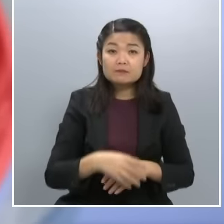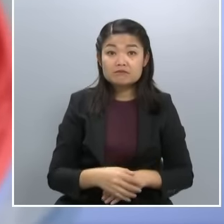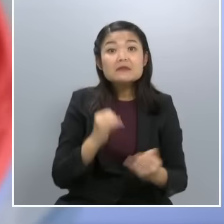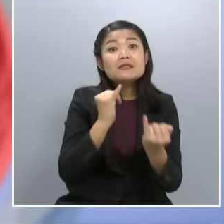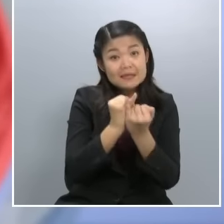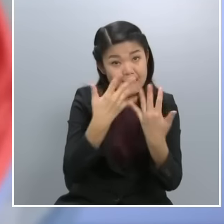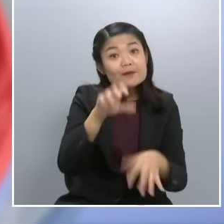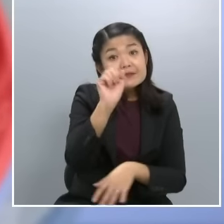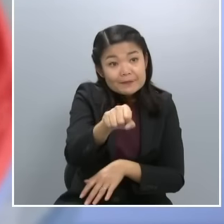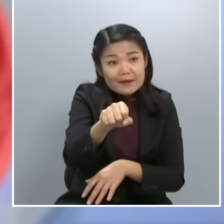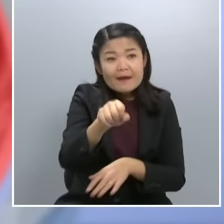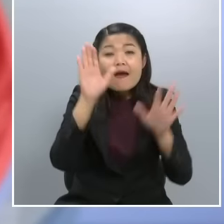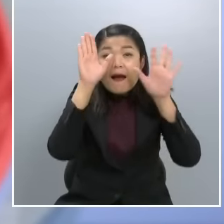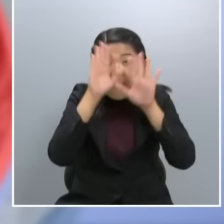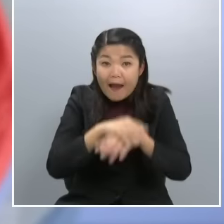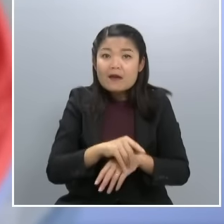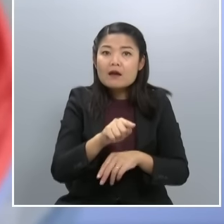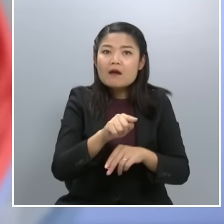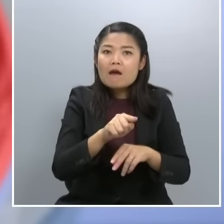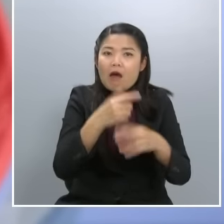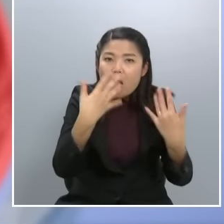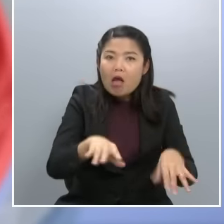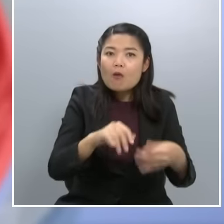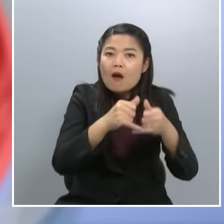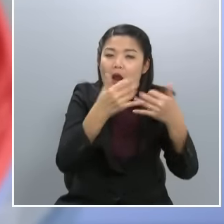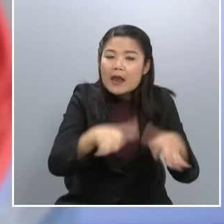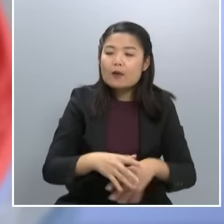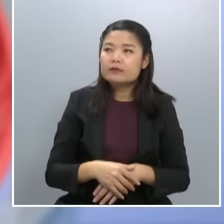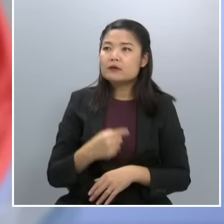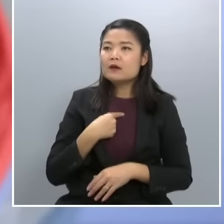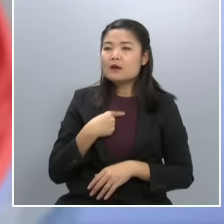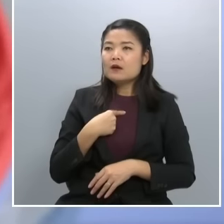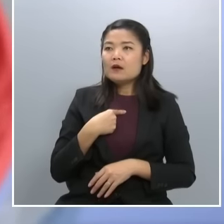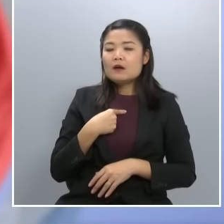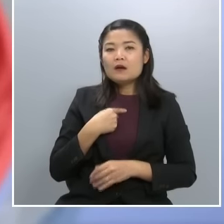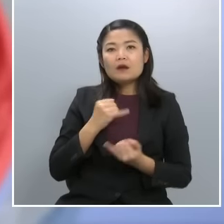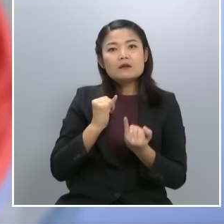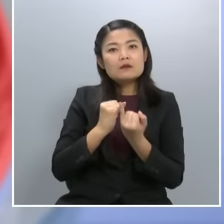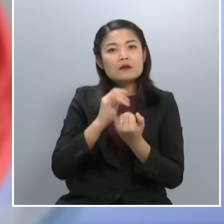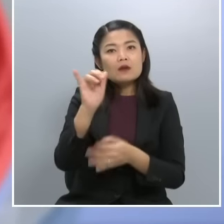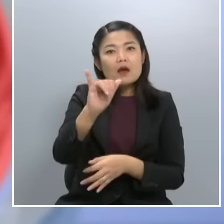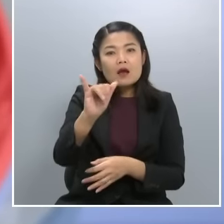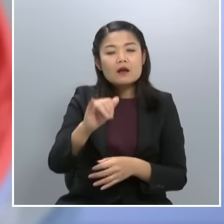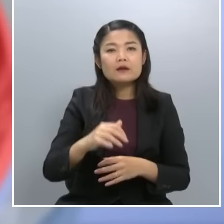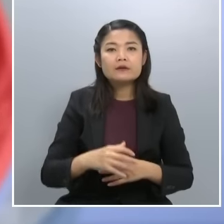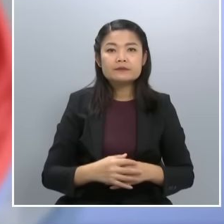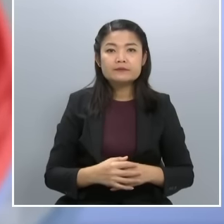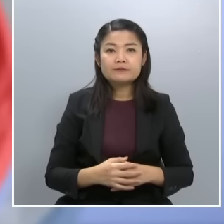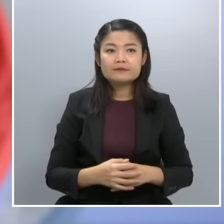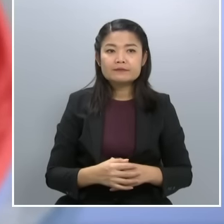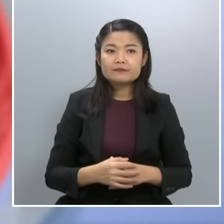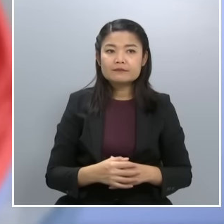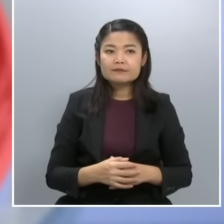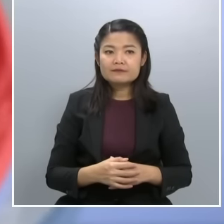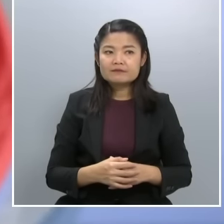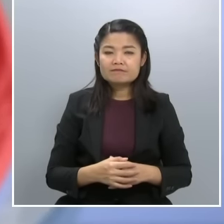มั้ยเพราะเหมือนกับหนูโดนไปแล้วตอนนี้ชินแล้วนี่อค่ะเด็กบอกเลยยังไม่ชินเนี่ยฮะคือคือมันมันเป็นการ